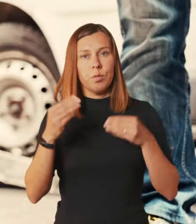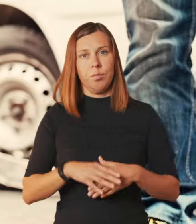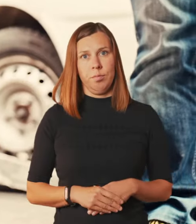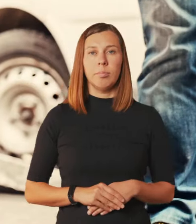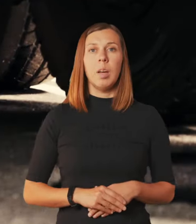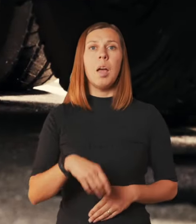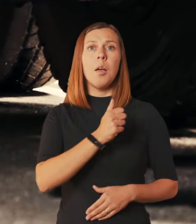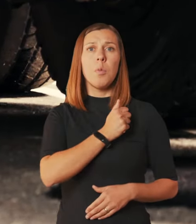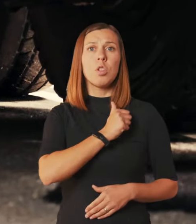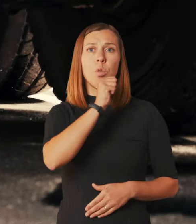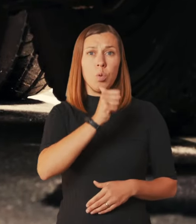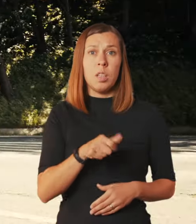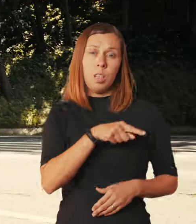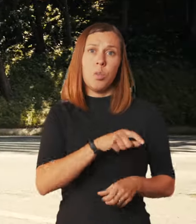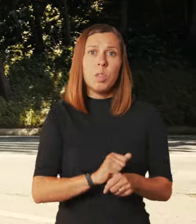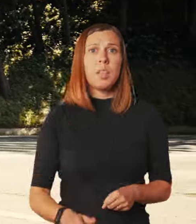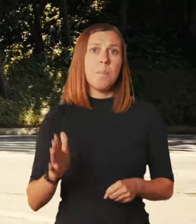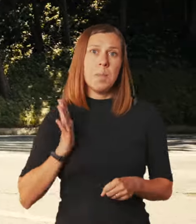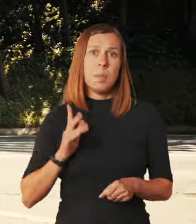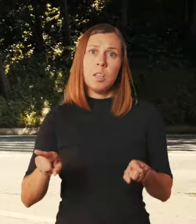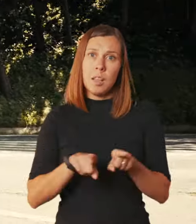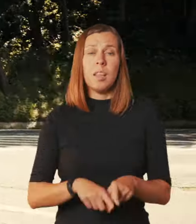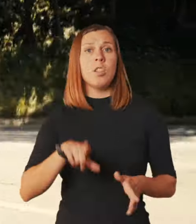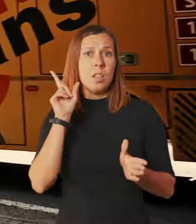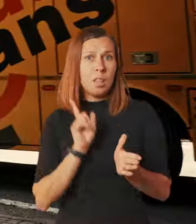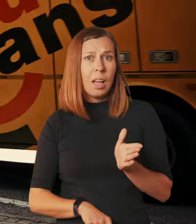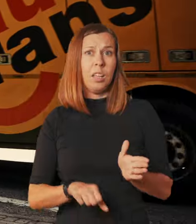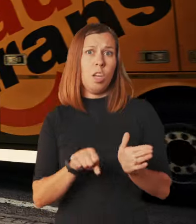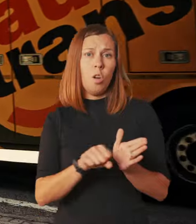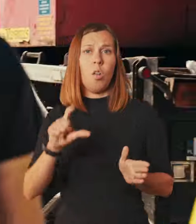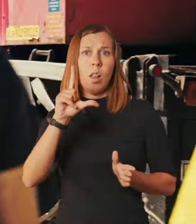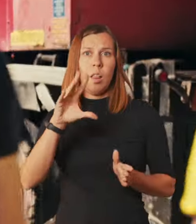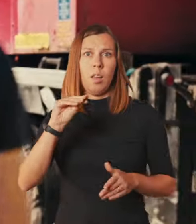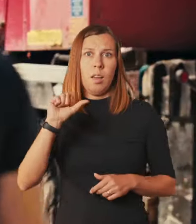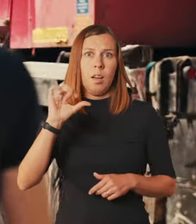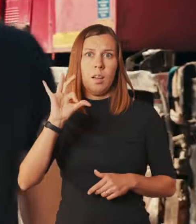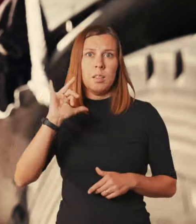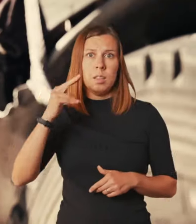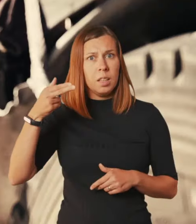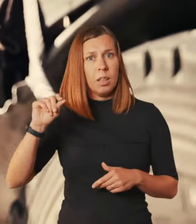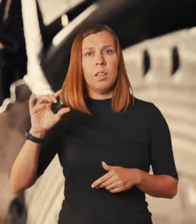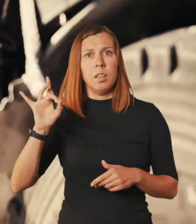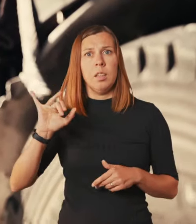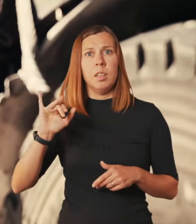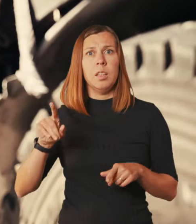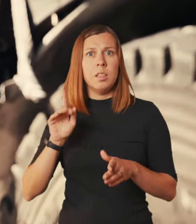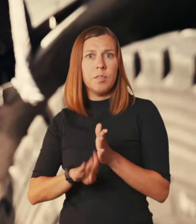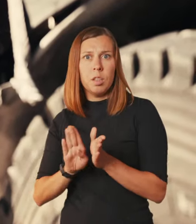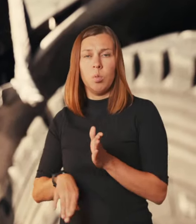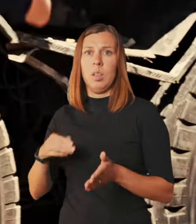mądrze. Pożyczki, z których skorzystałem, to było super narzędzie do tego, żeby móc się dalej rozwijać. W aktualnej